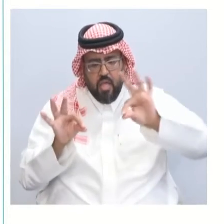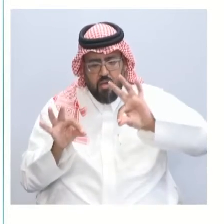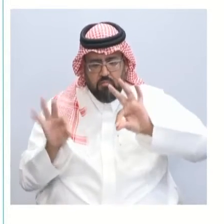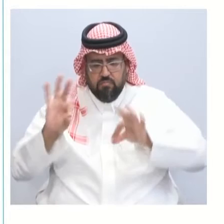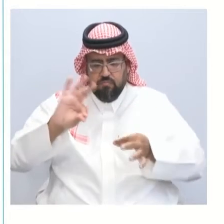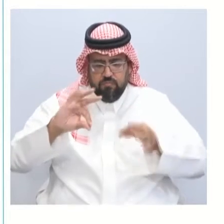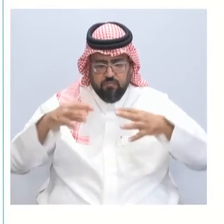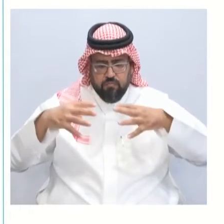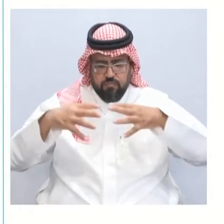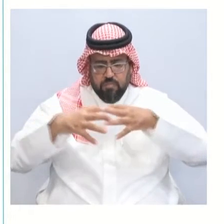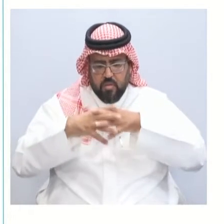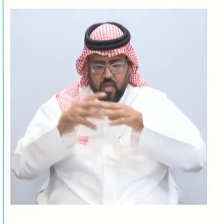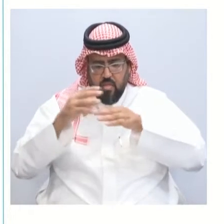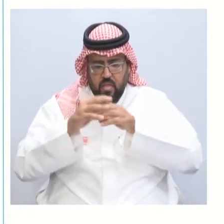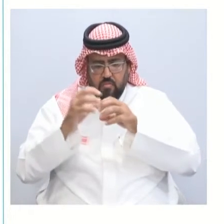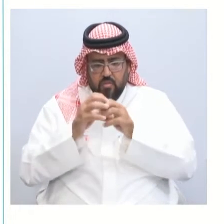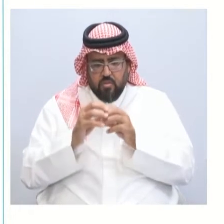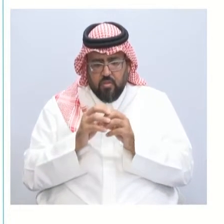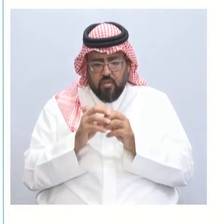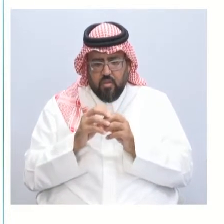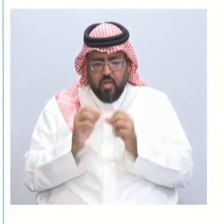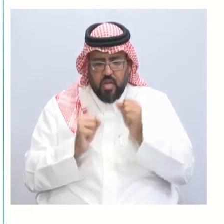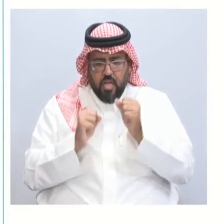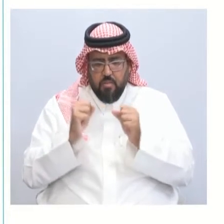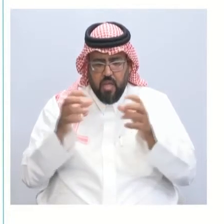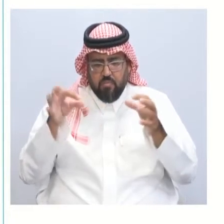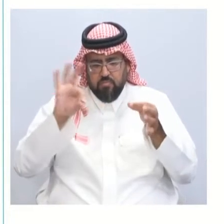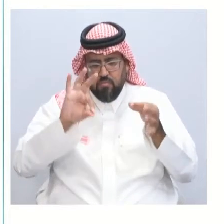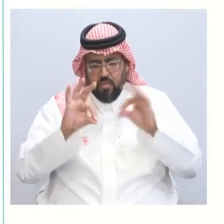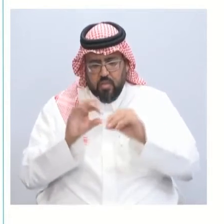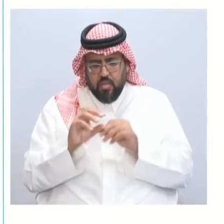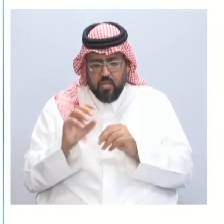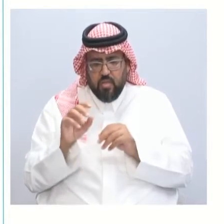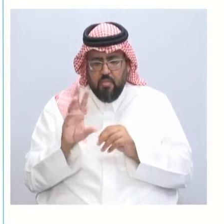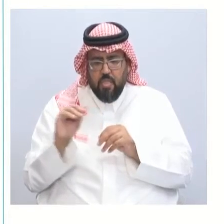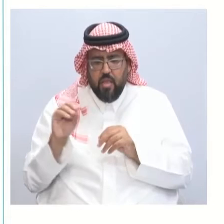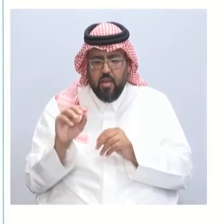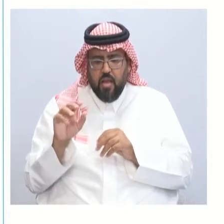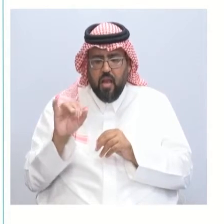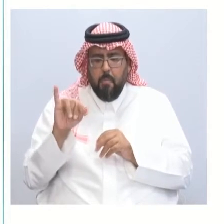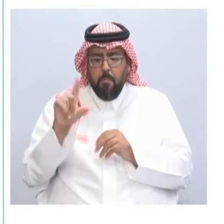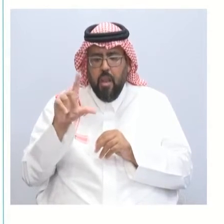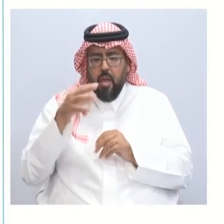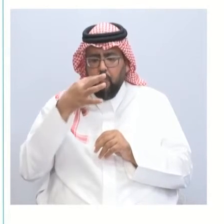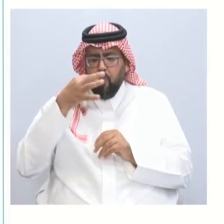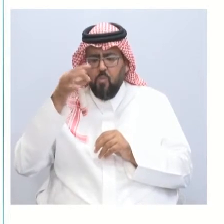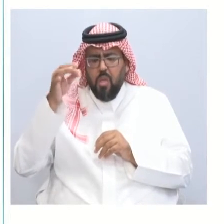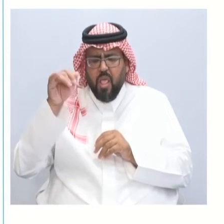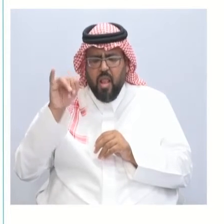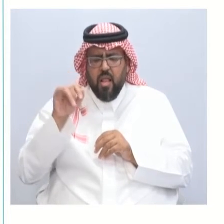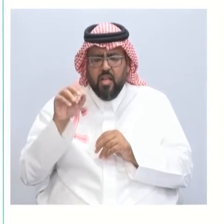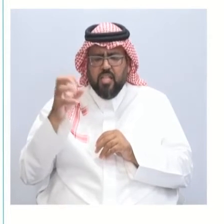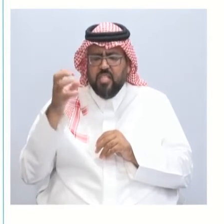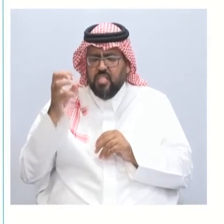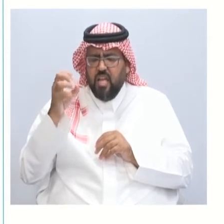مترسبه من تفاعل كيميائي مثال على الصخور الكيميائيه الملح